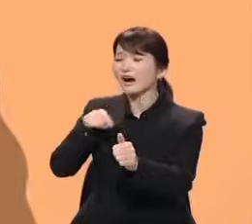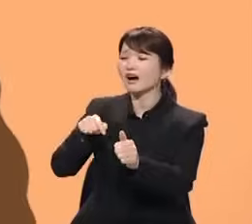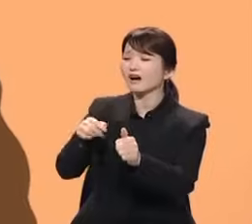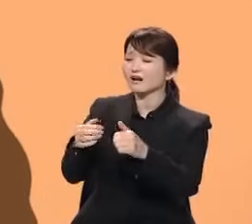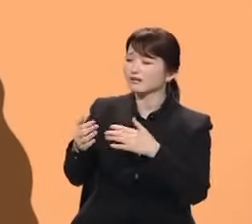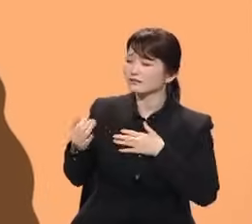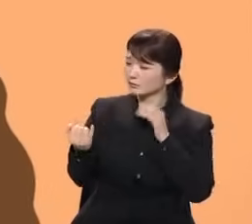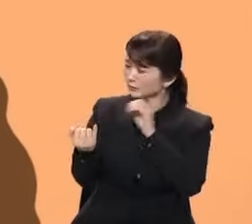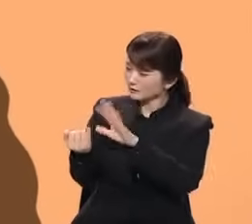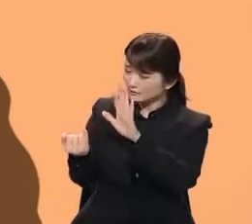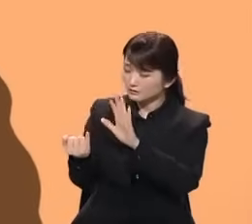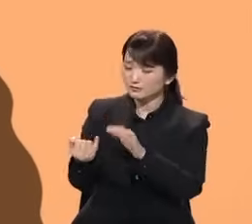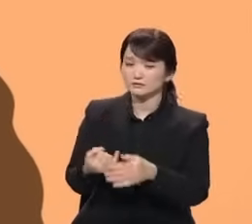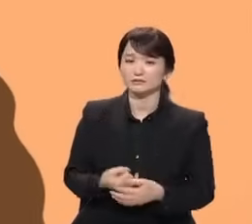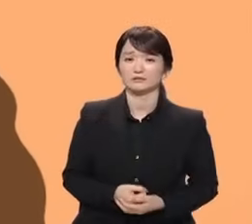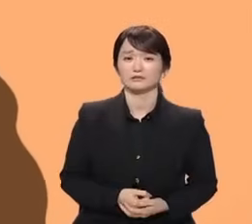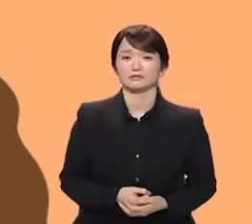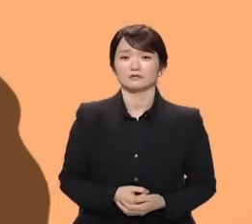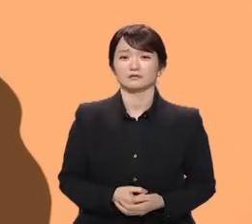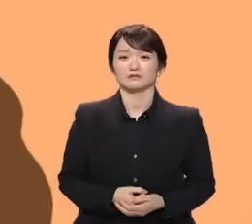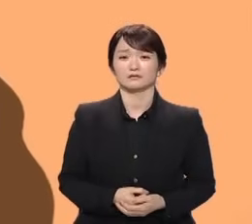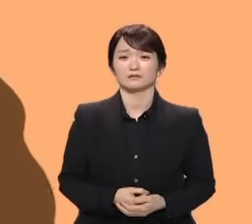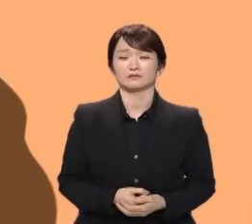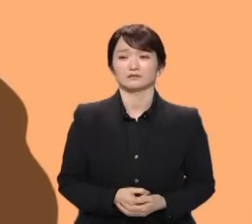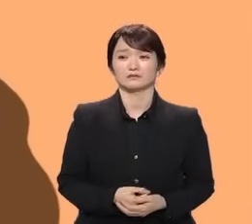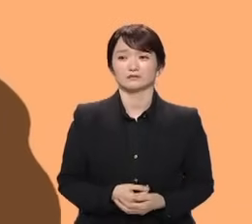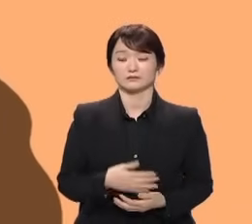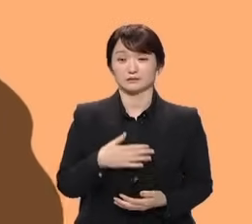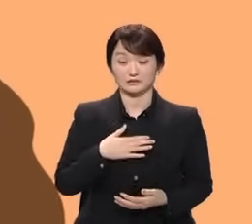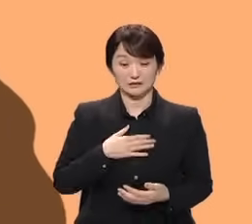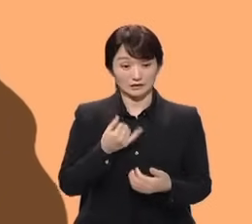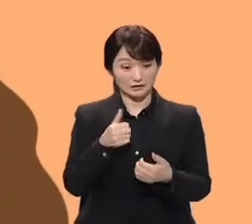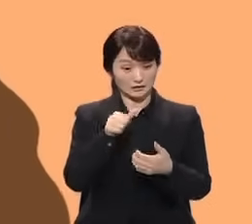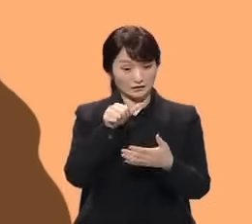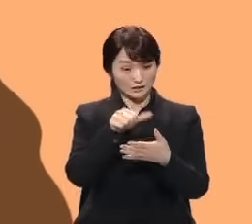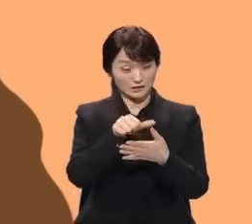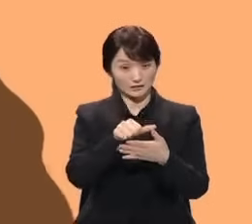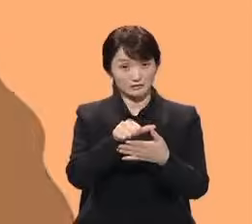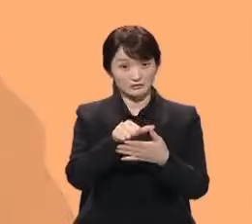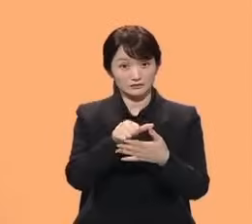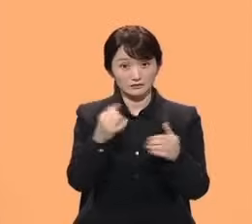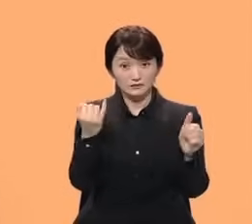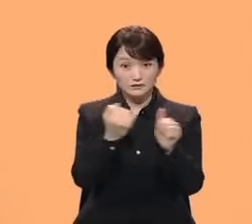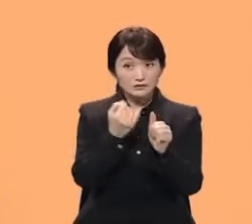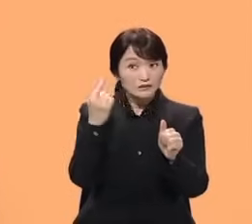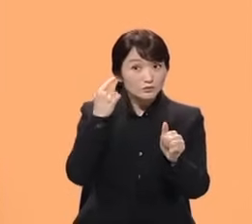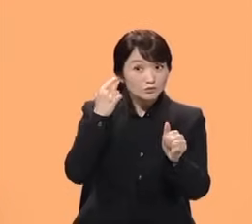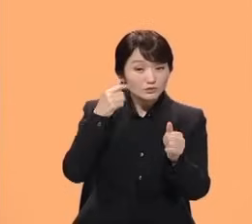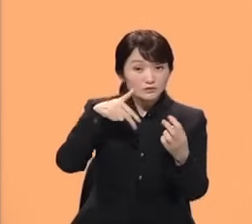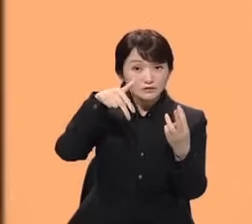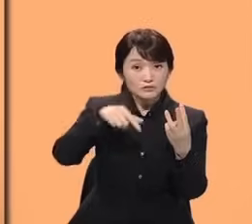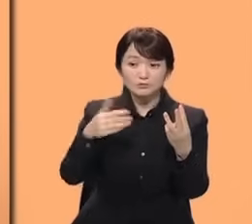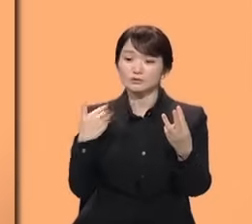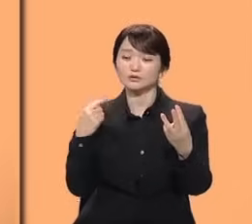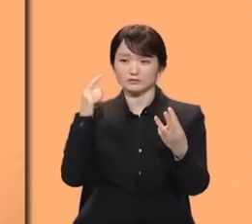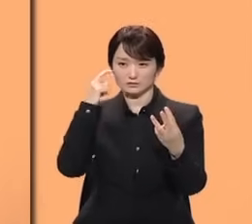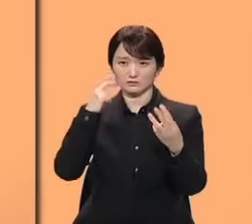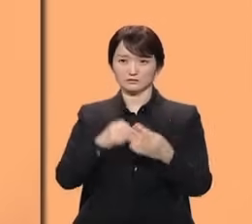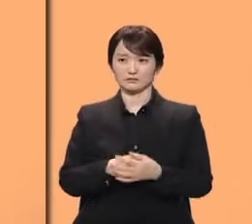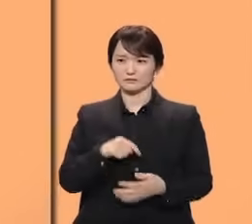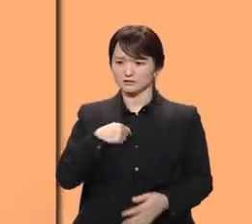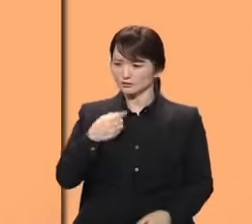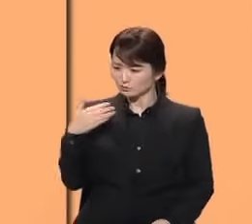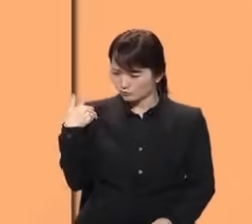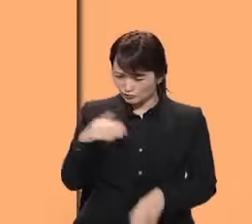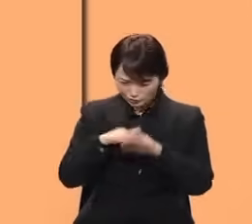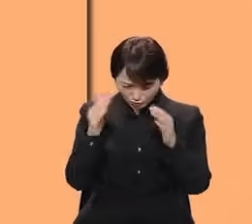안 했던가? 합니다. 아니, 뭐가 됐든 내 아들이잖아요. 내 아들 결혼 소식을 3주 전에 들었다. 그렇죠. 자기 모르게 모든